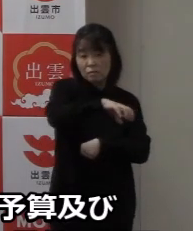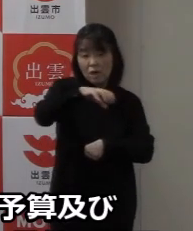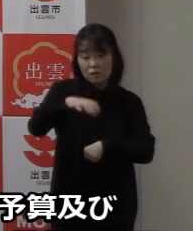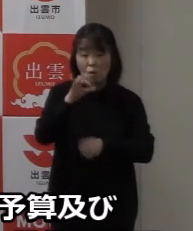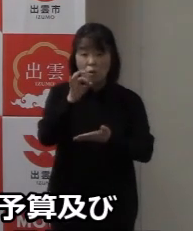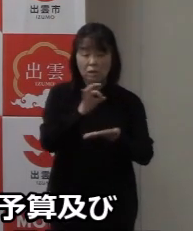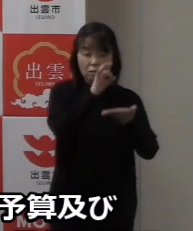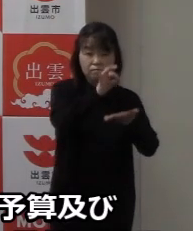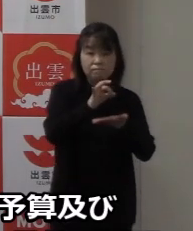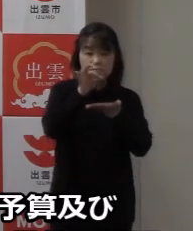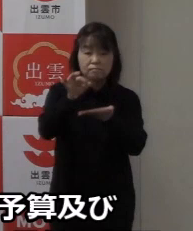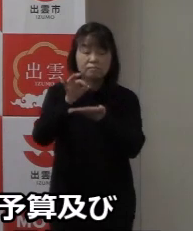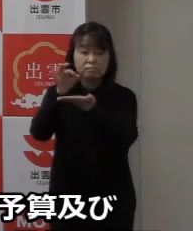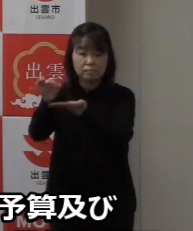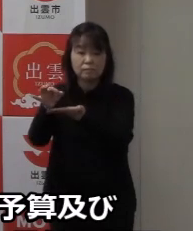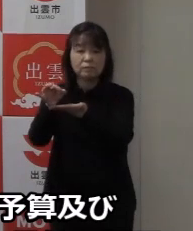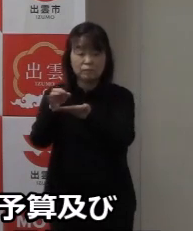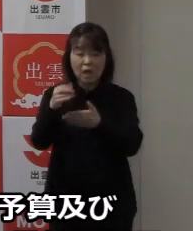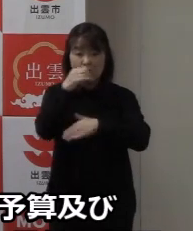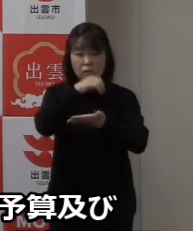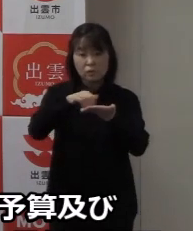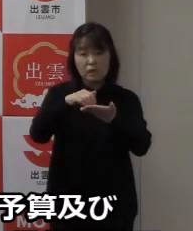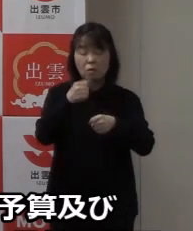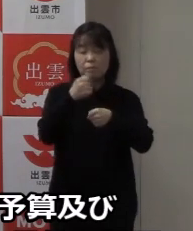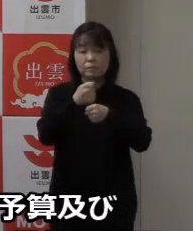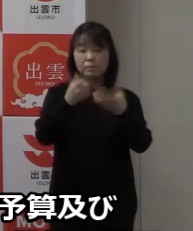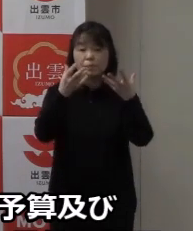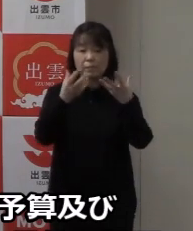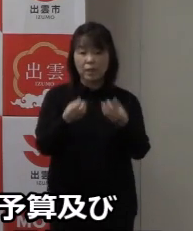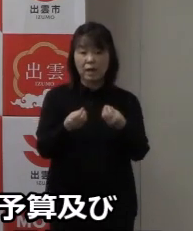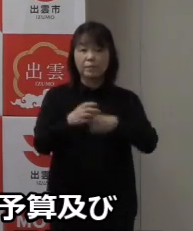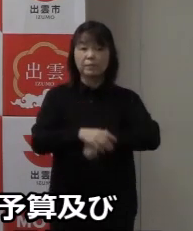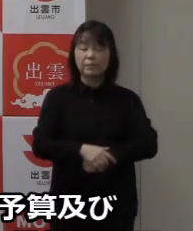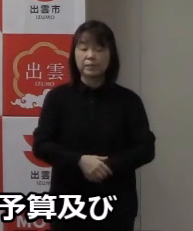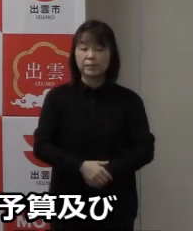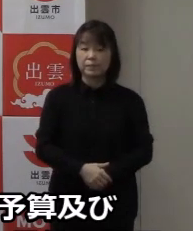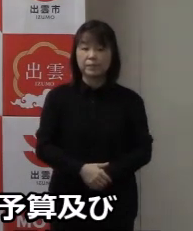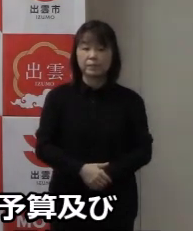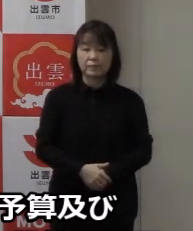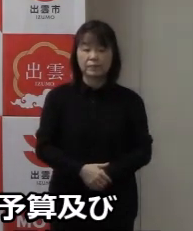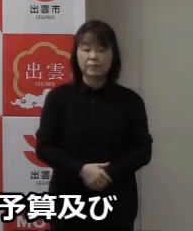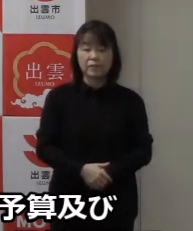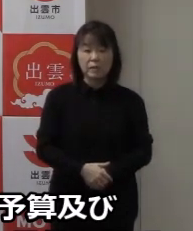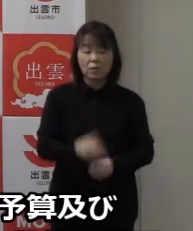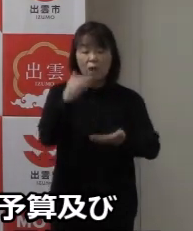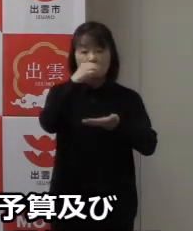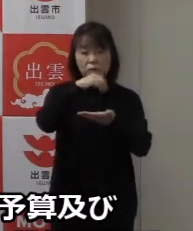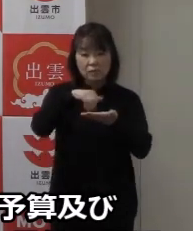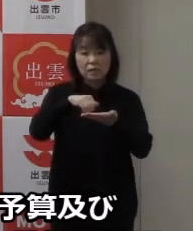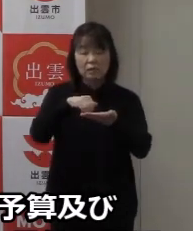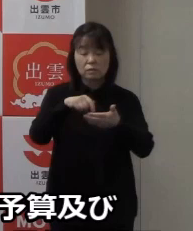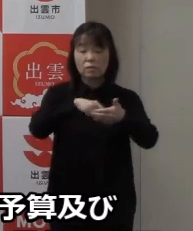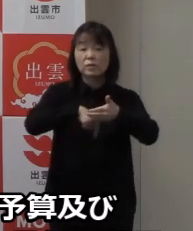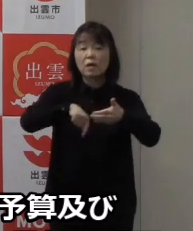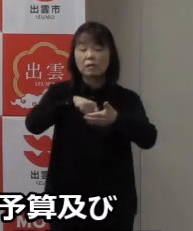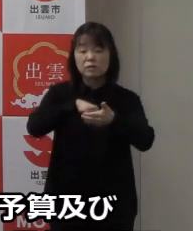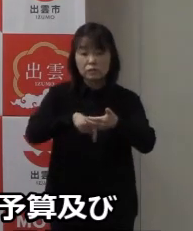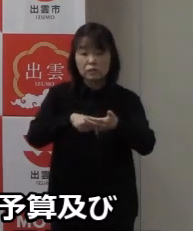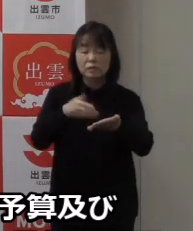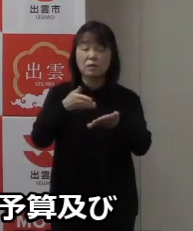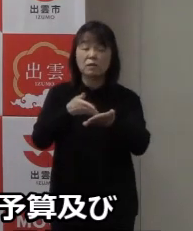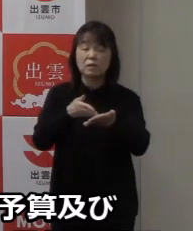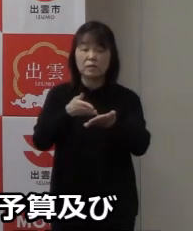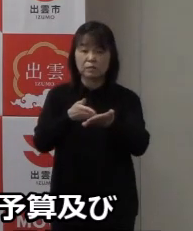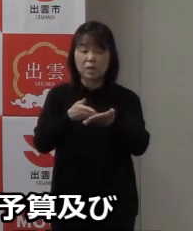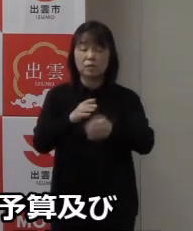ったところであります。それでは予算の総括の方であります